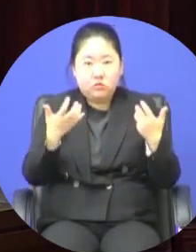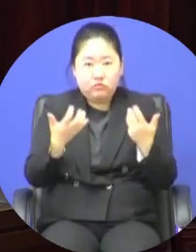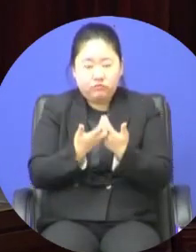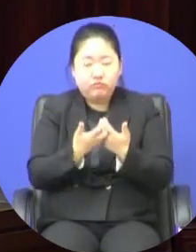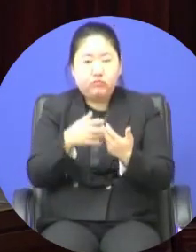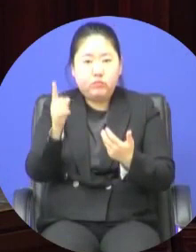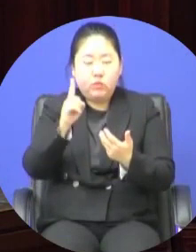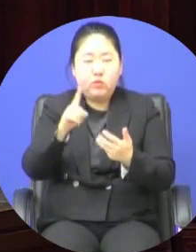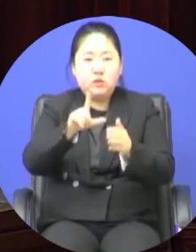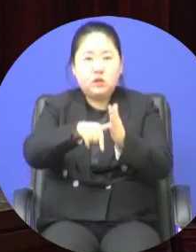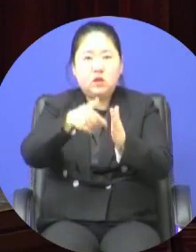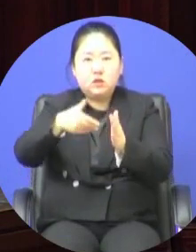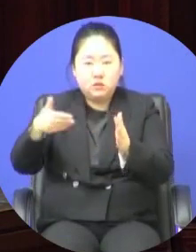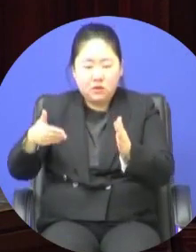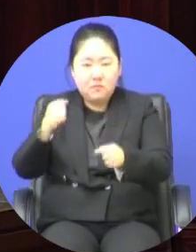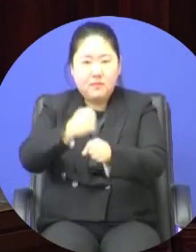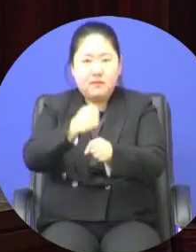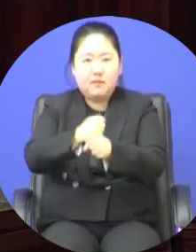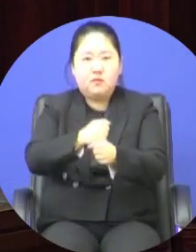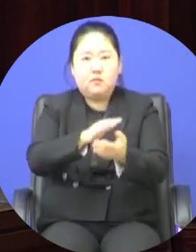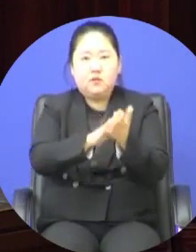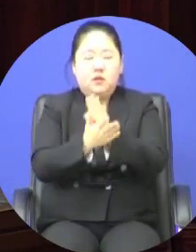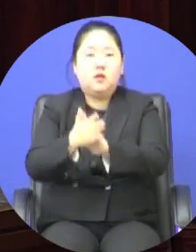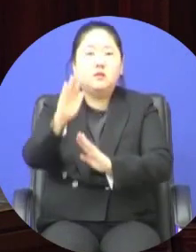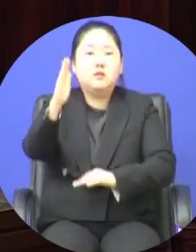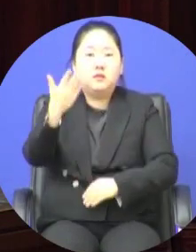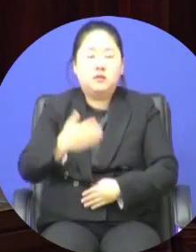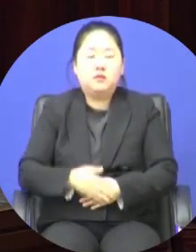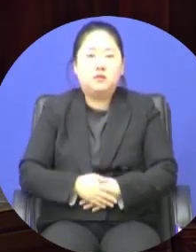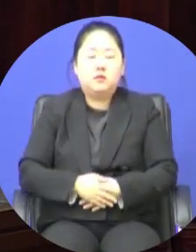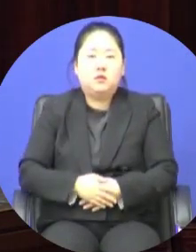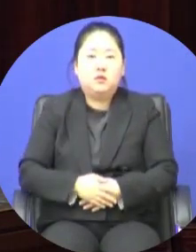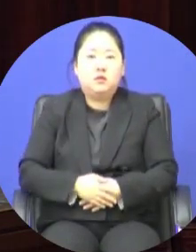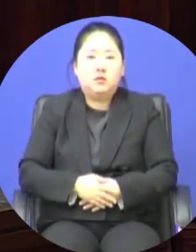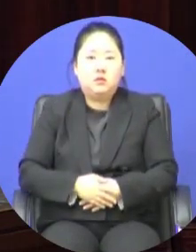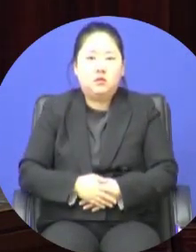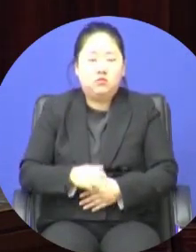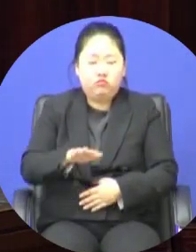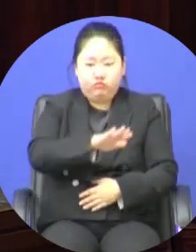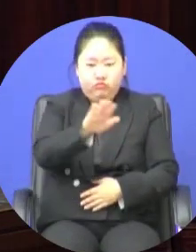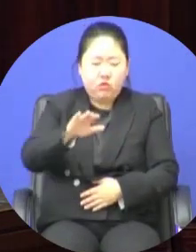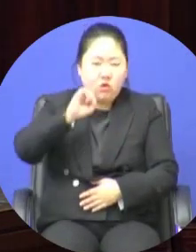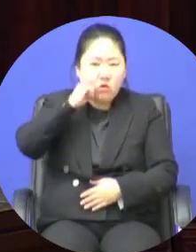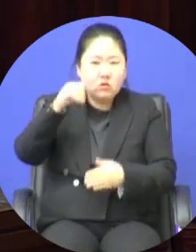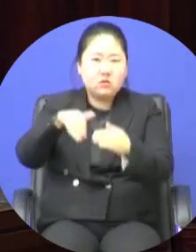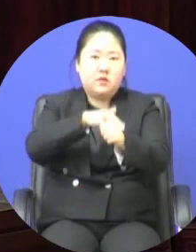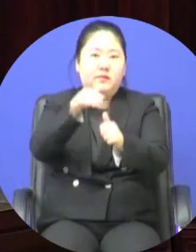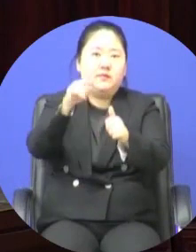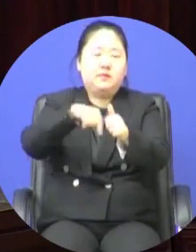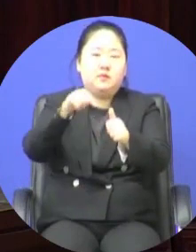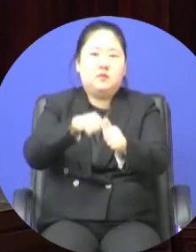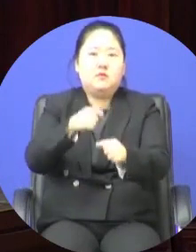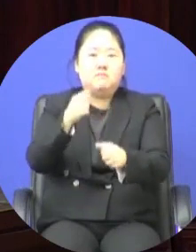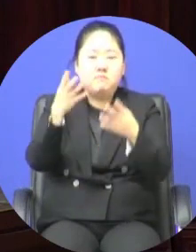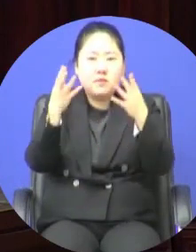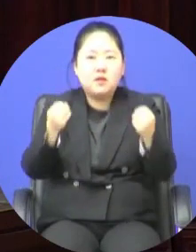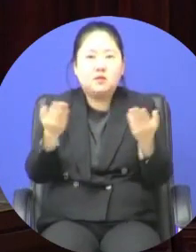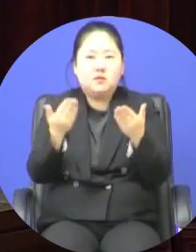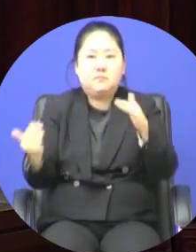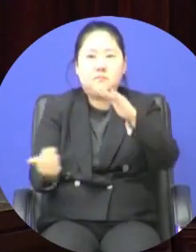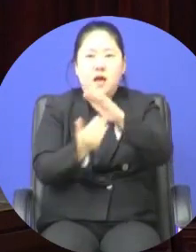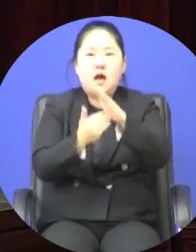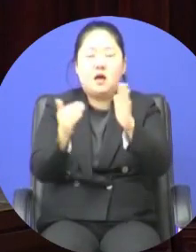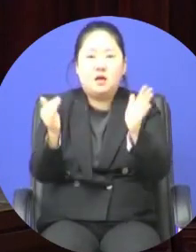만들어집니다. 올한해 어려운 상황 속에서도 우리는 많은 일들을 해냈습니다. 지난 7월 도시의